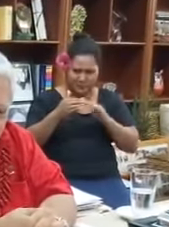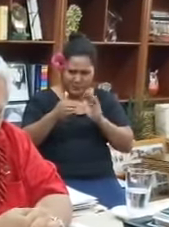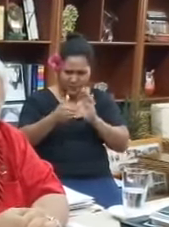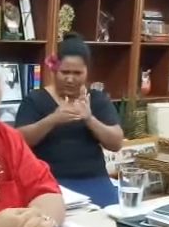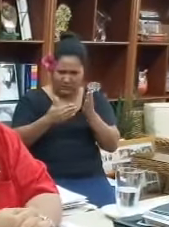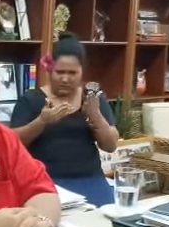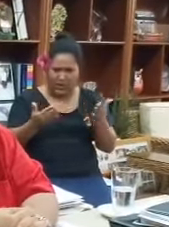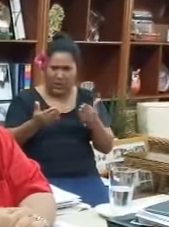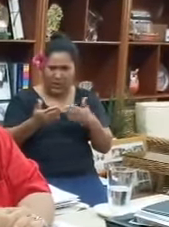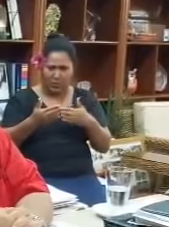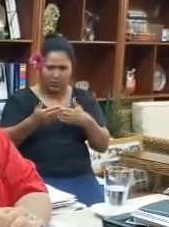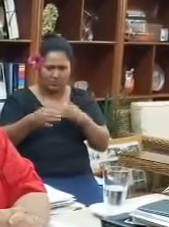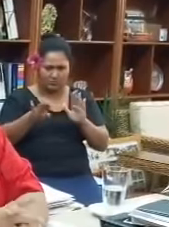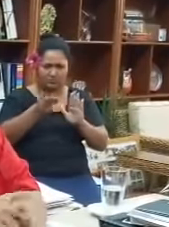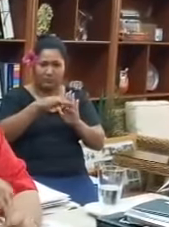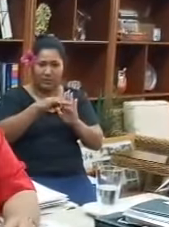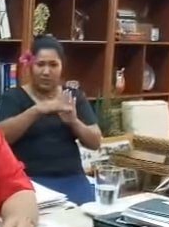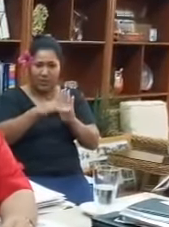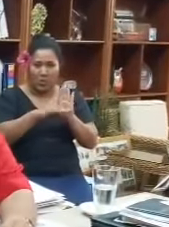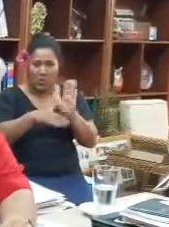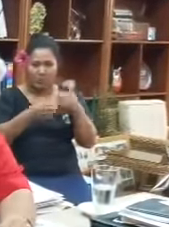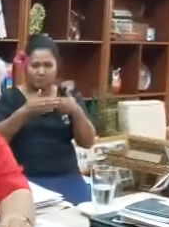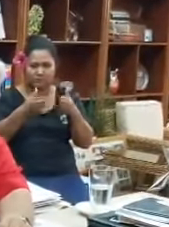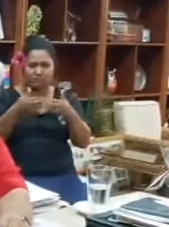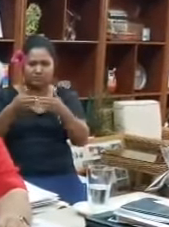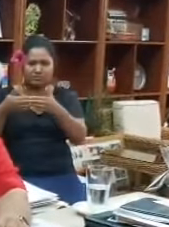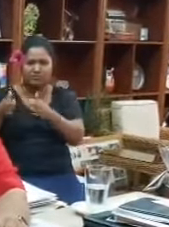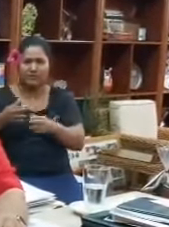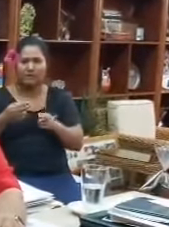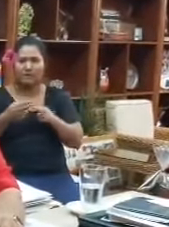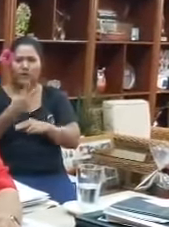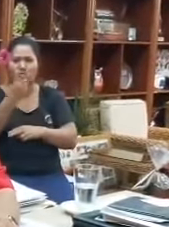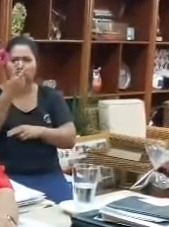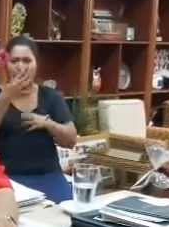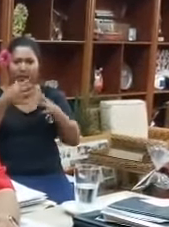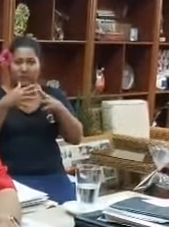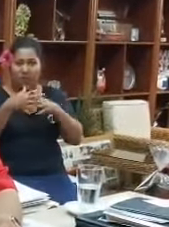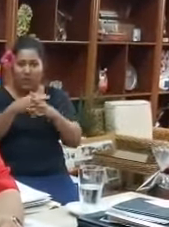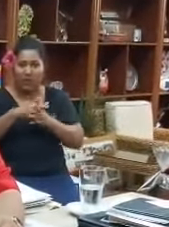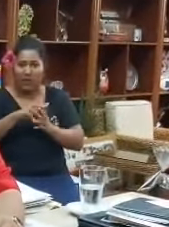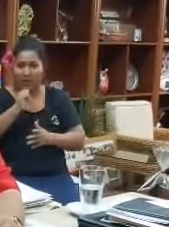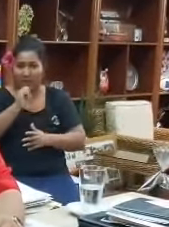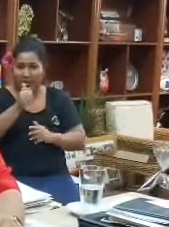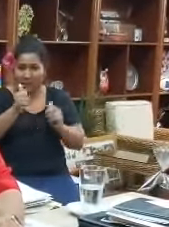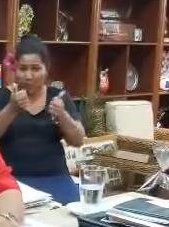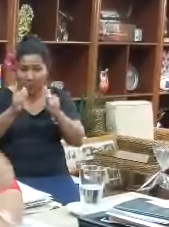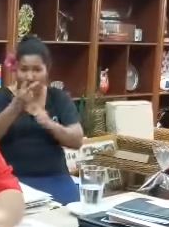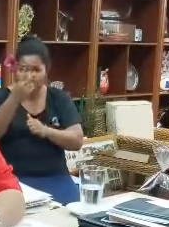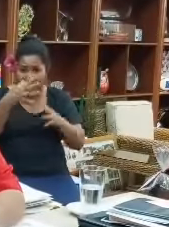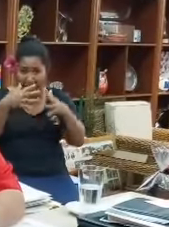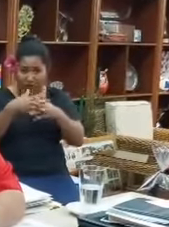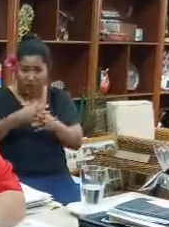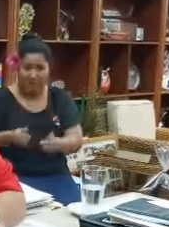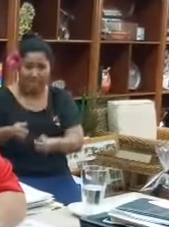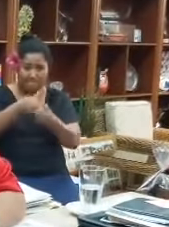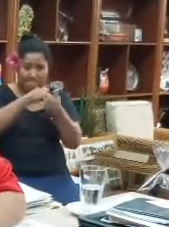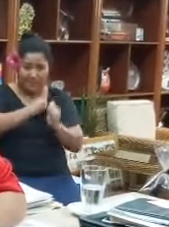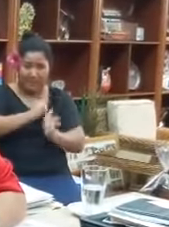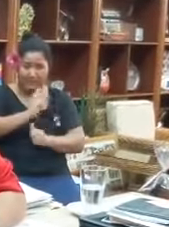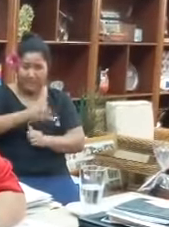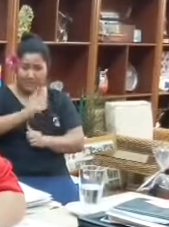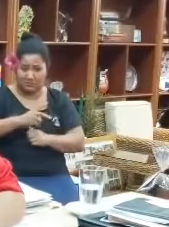the tail of a bowl, polo inga, mole luava yasso. E fa pela e mai, el taim fa tapula alia, no toi fo ia alia lau fionga